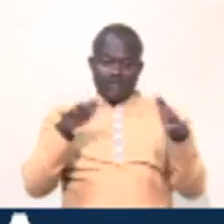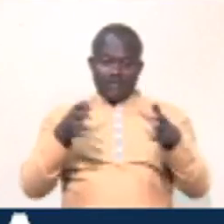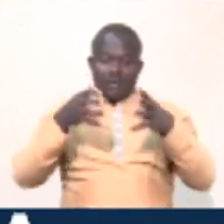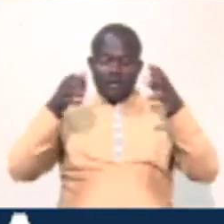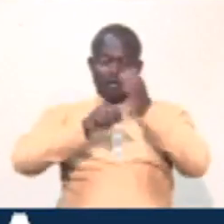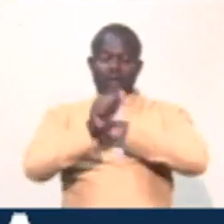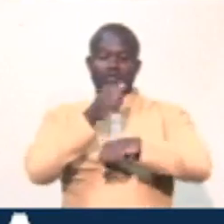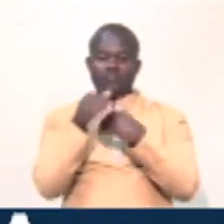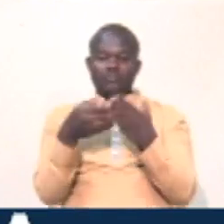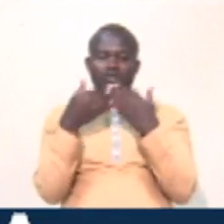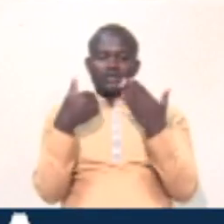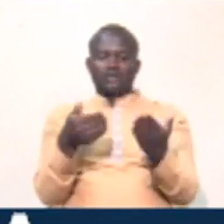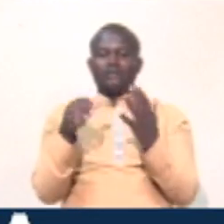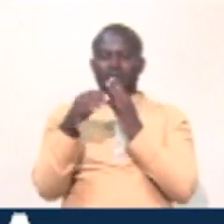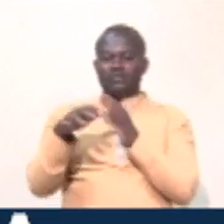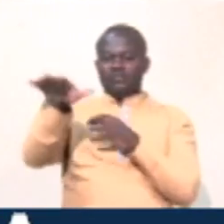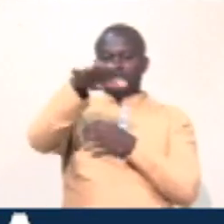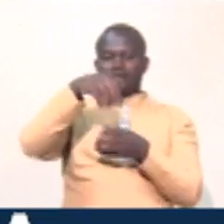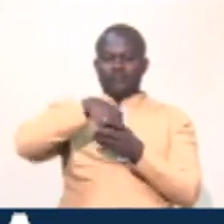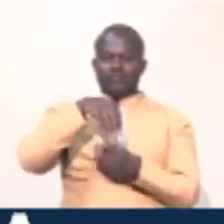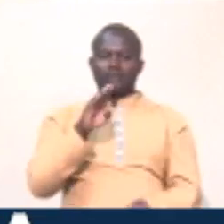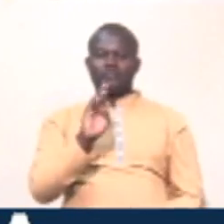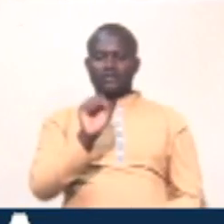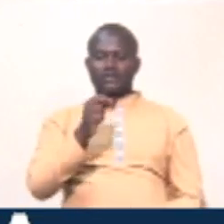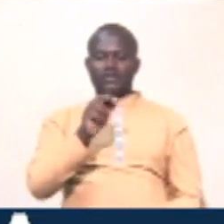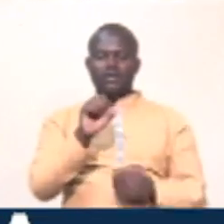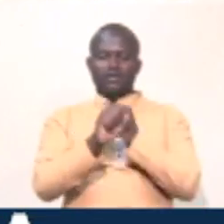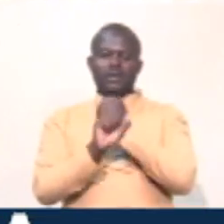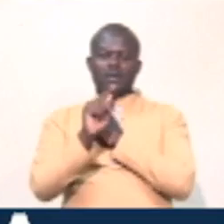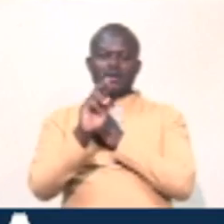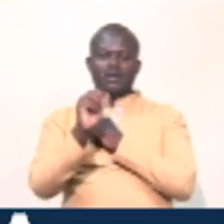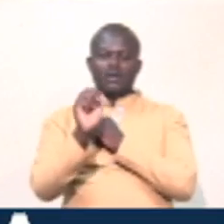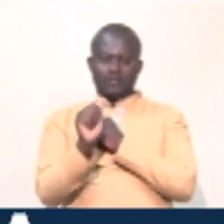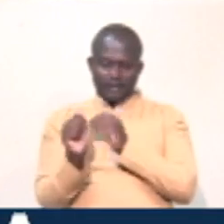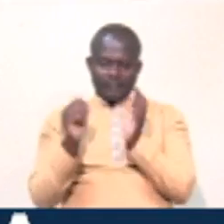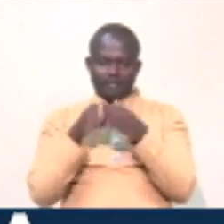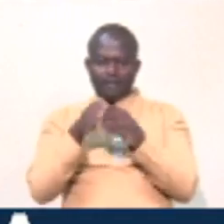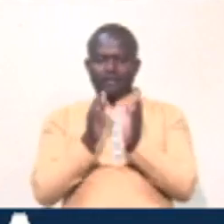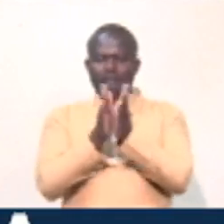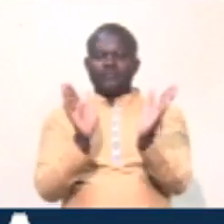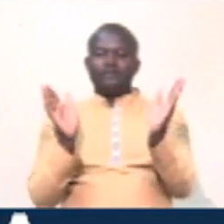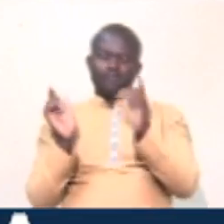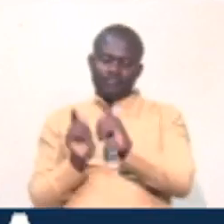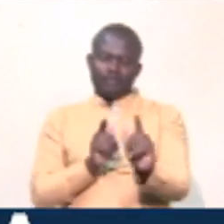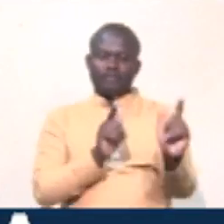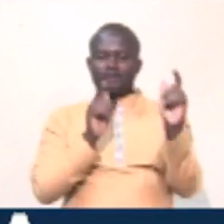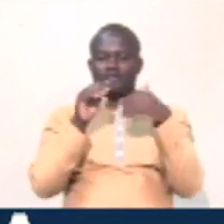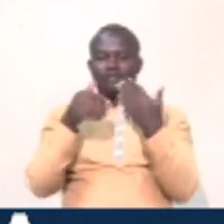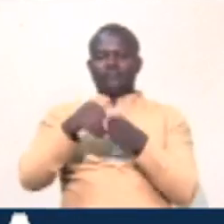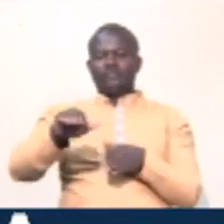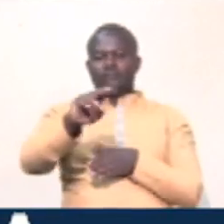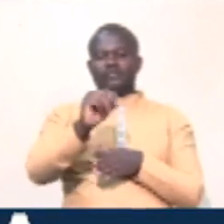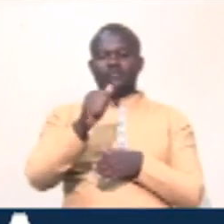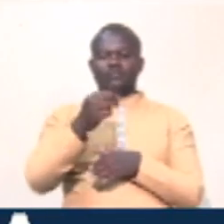ibikorwa byayo, aho kuri iyi ifite ishami ahitwa mu Kabuga ka Bushara mu Murenge wa Karama. Muri rusange kandi, abamugariye ku rugamba bo muri aka karere ka